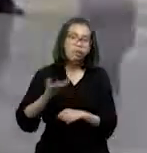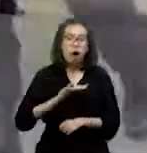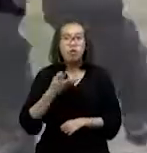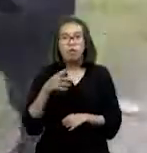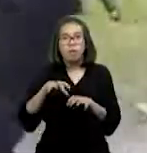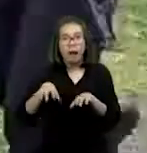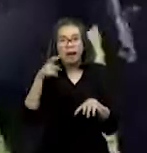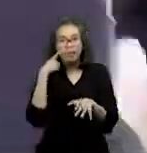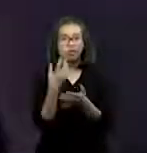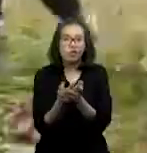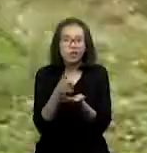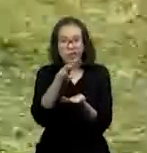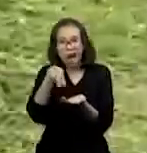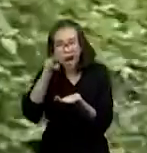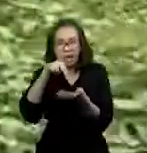bukti.